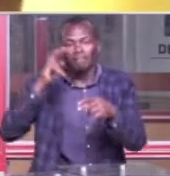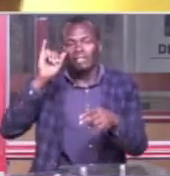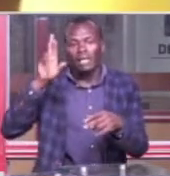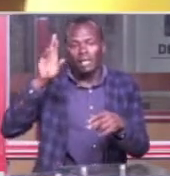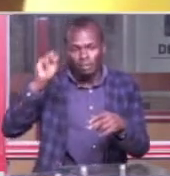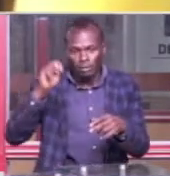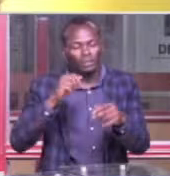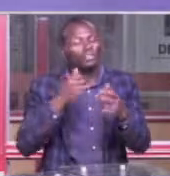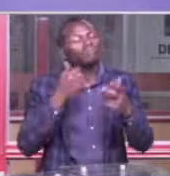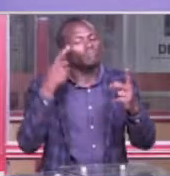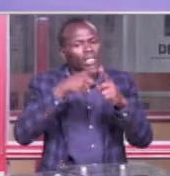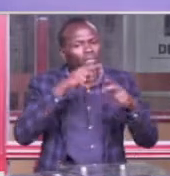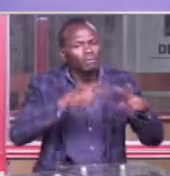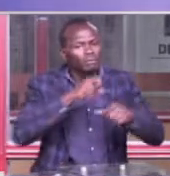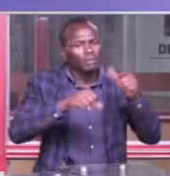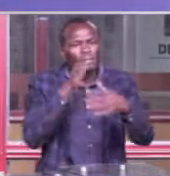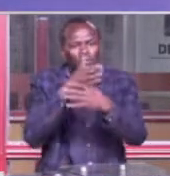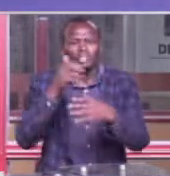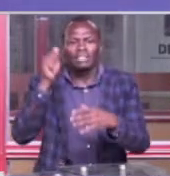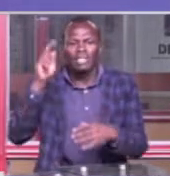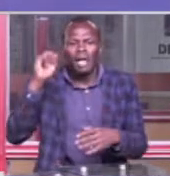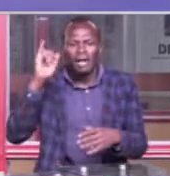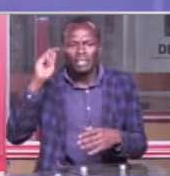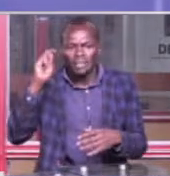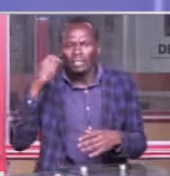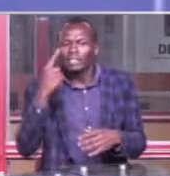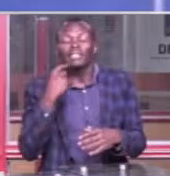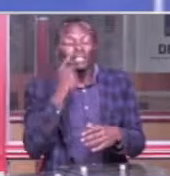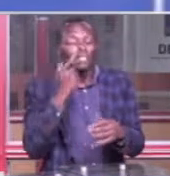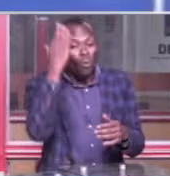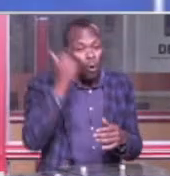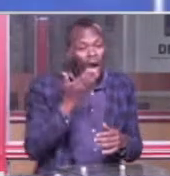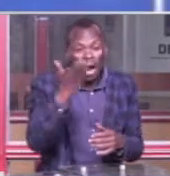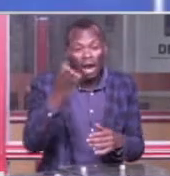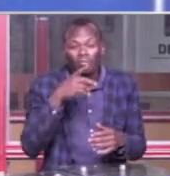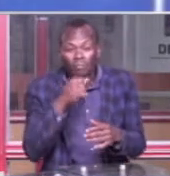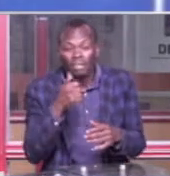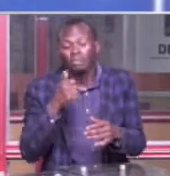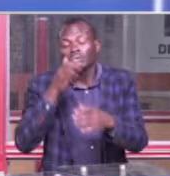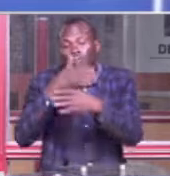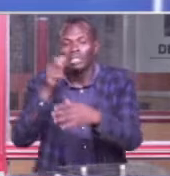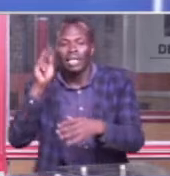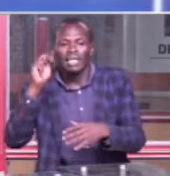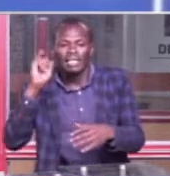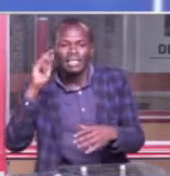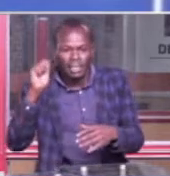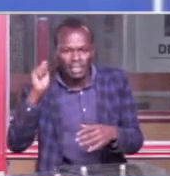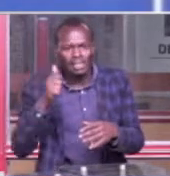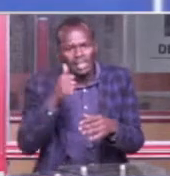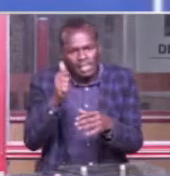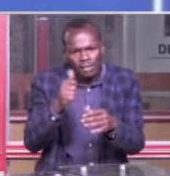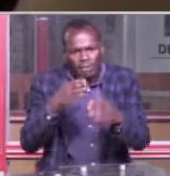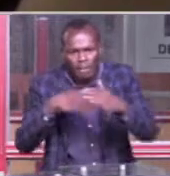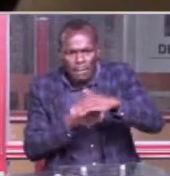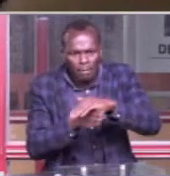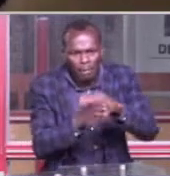naye saako n'okukyala okw'enkukutu mu ggwanga lya Mauritius, era nga wano Ssemwanga ayagala kalisoliso anoonyereze ku tiketi eyamutwala